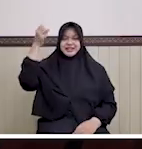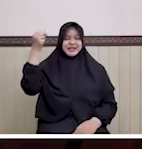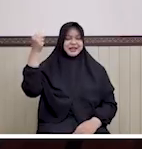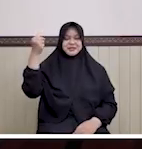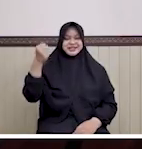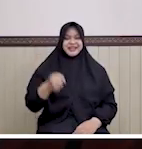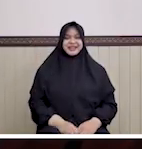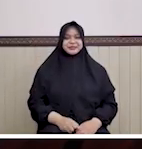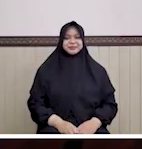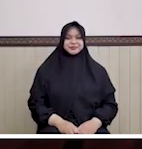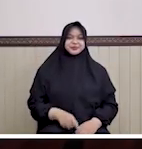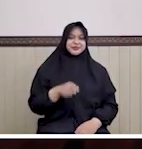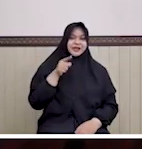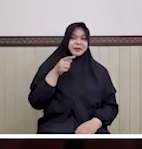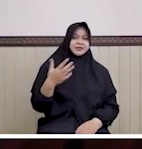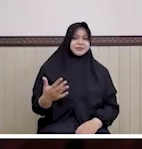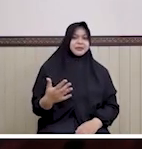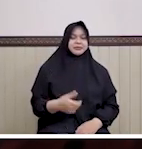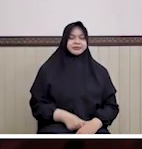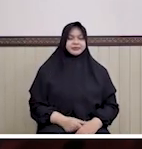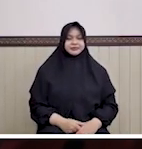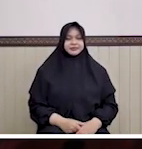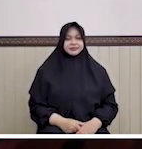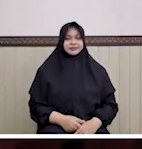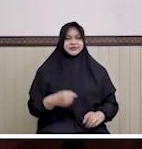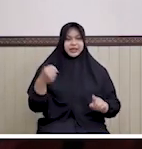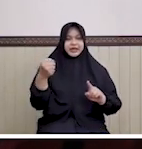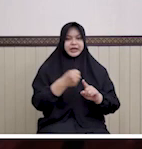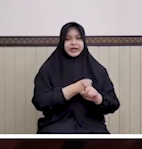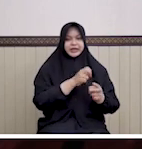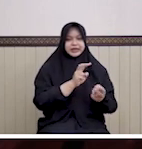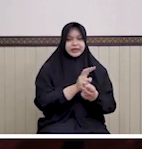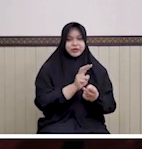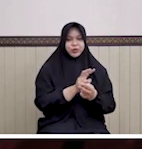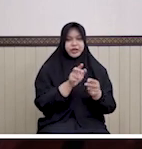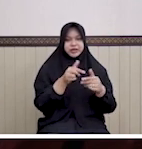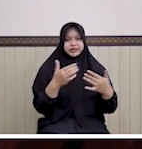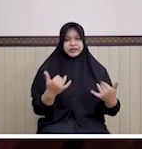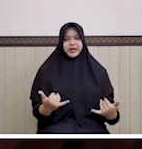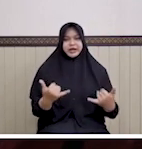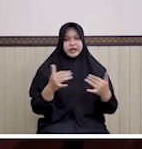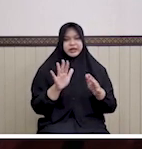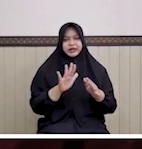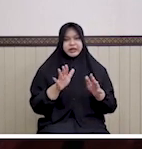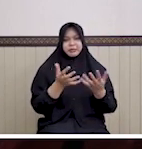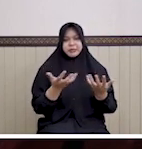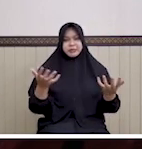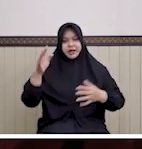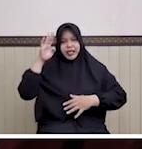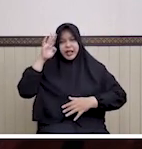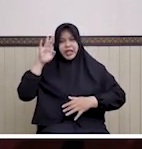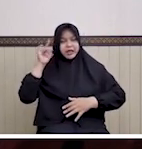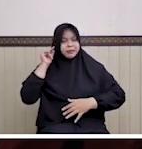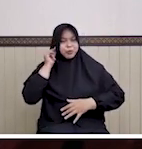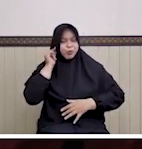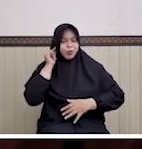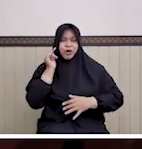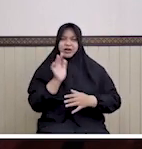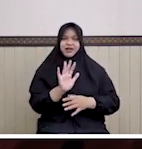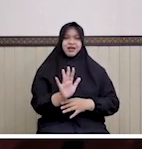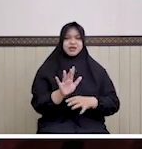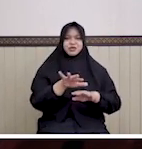karena Apa definisi kekerasan seksual itu kan sekarang tidak membedakan laki-laki tetap